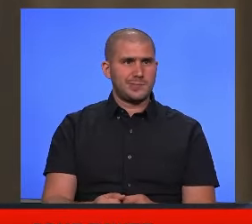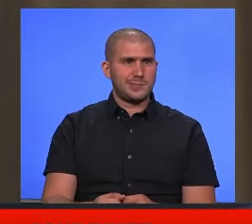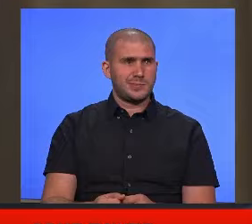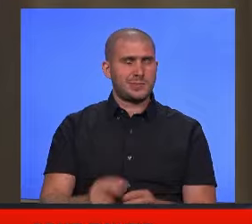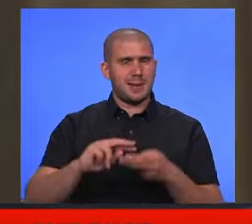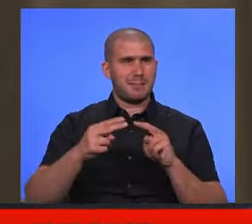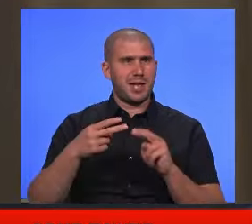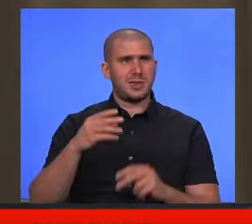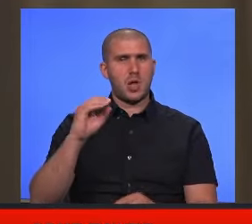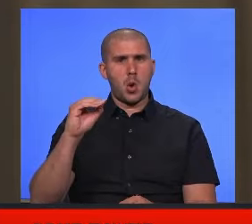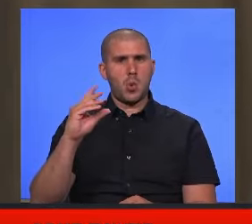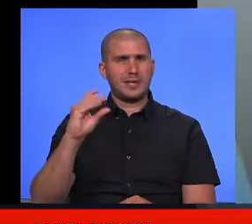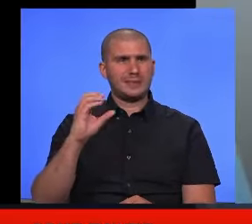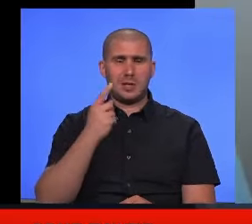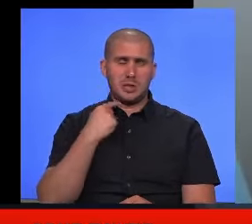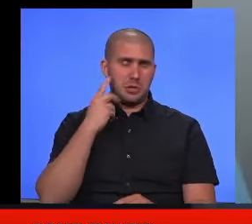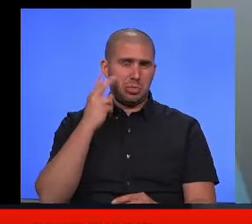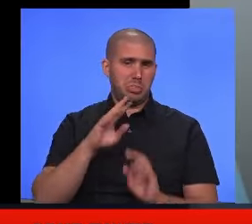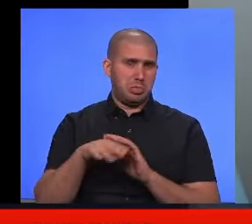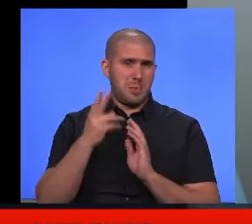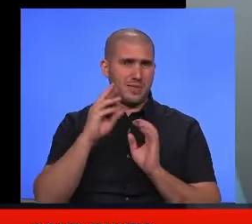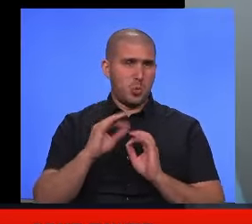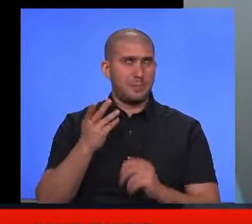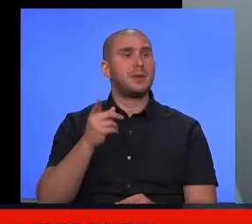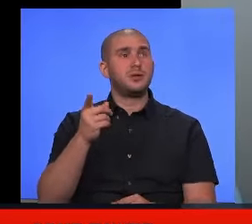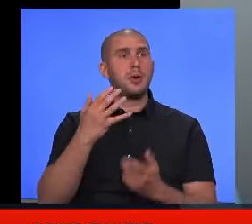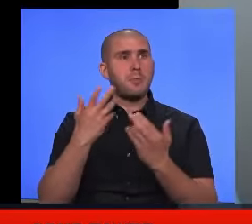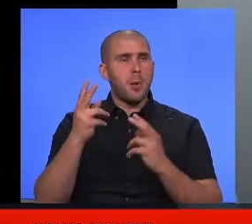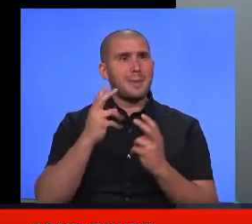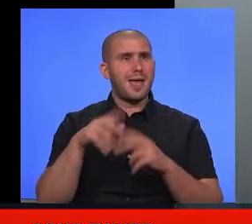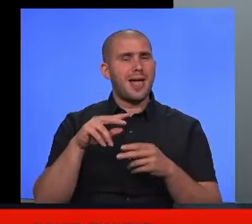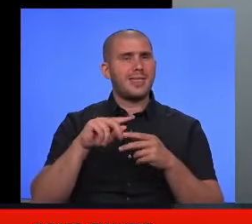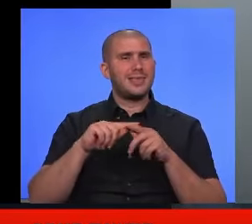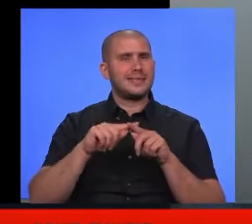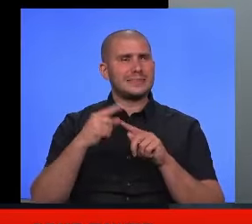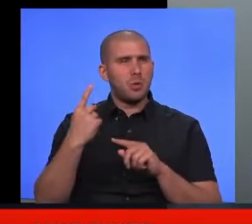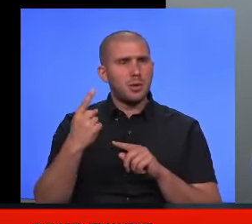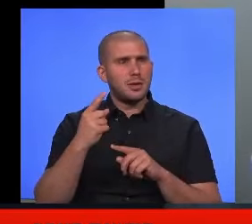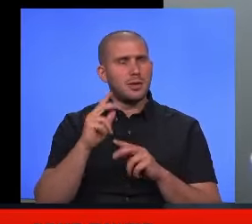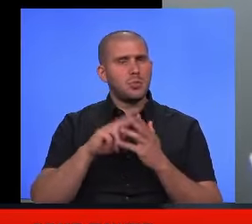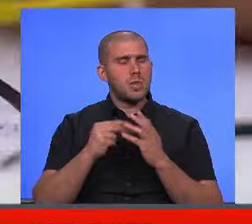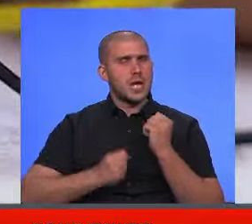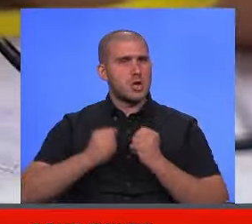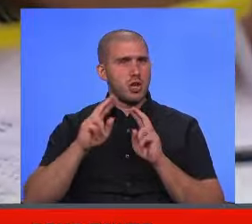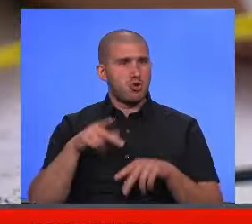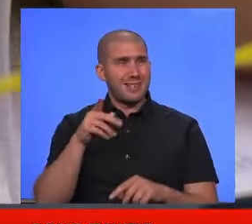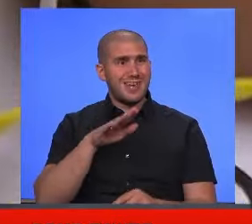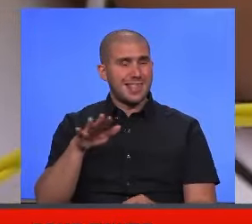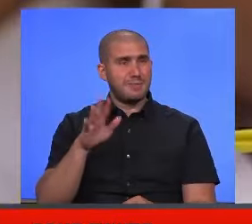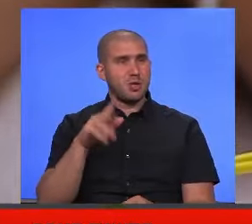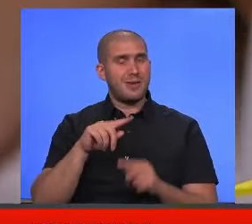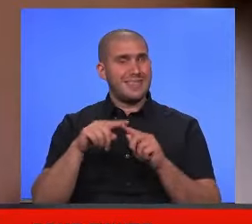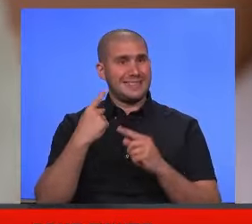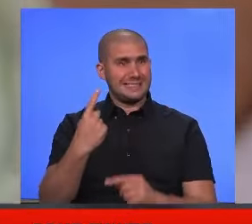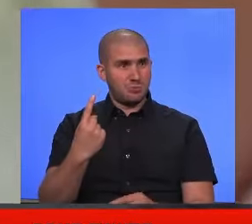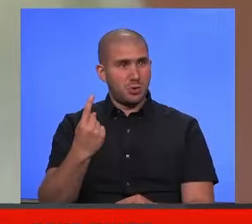בגן ה-ODC, שזה לא אומר לי כלום. כשבררו מידע על התסמונת, הצטיירה תמונה קשה ביותר. הילדים שלוקים בתסמונת